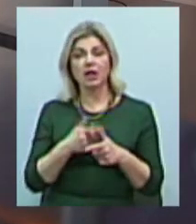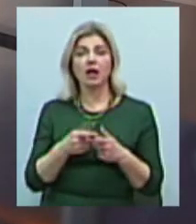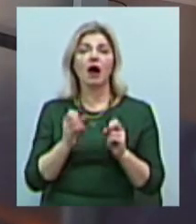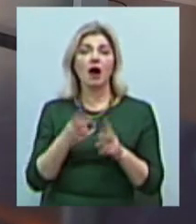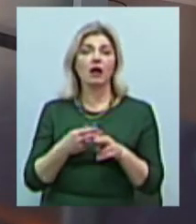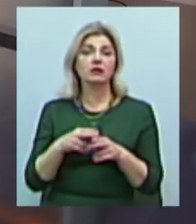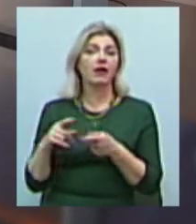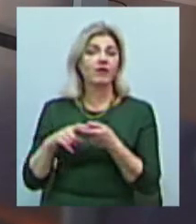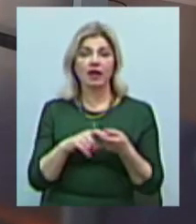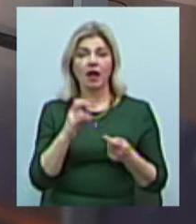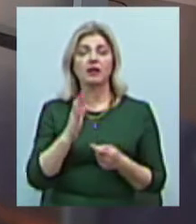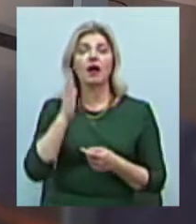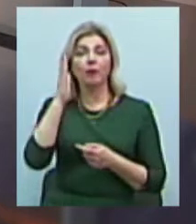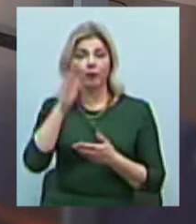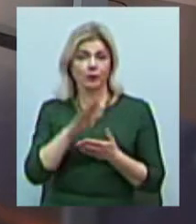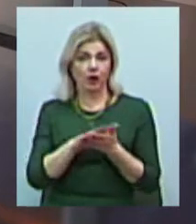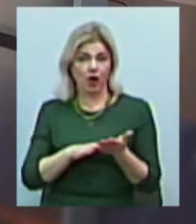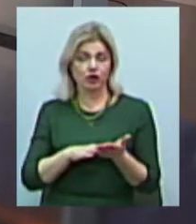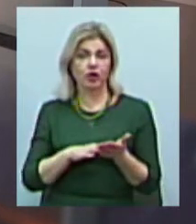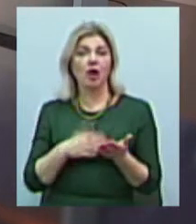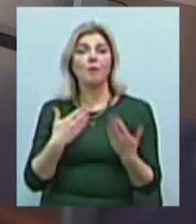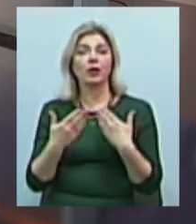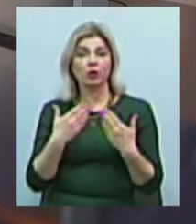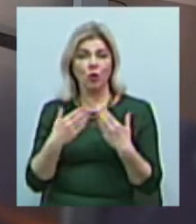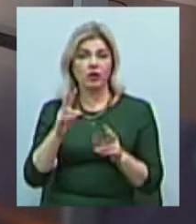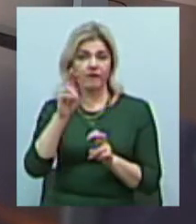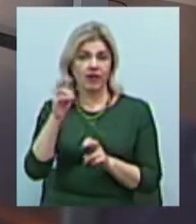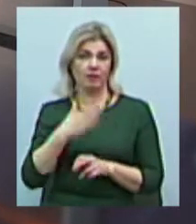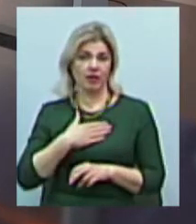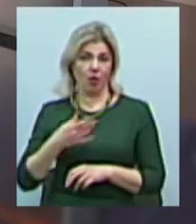вплинуло на подальший підхід підрядників до нас у область?